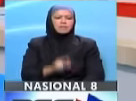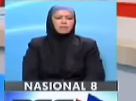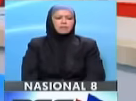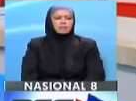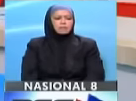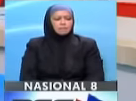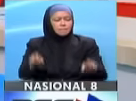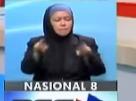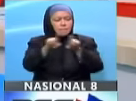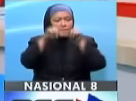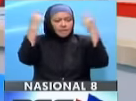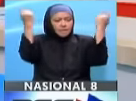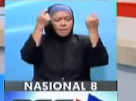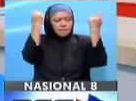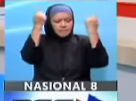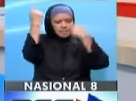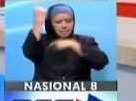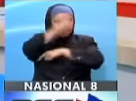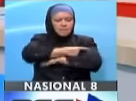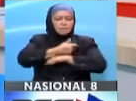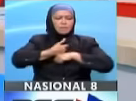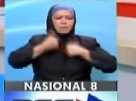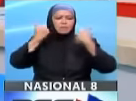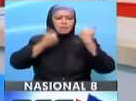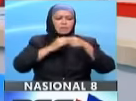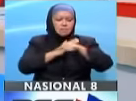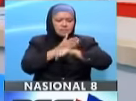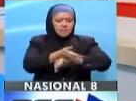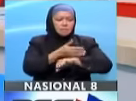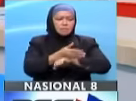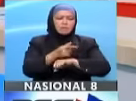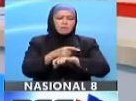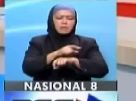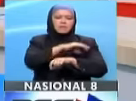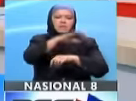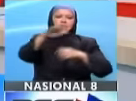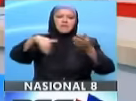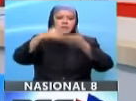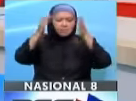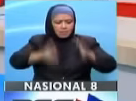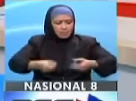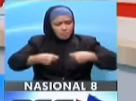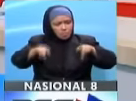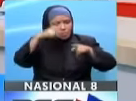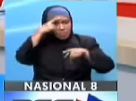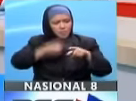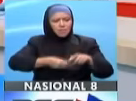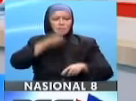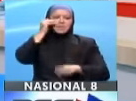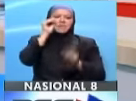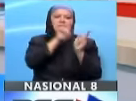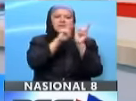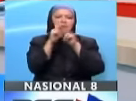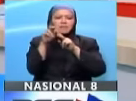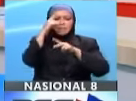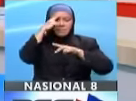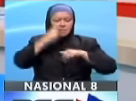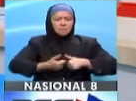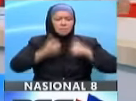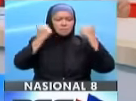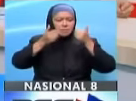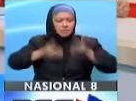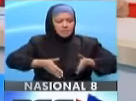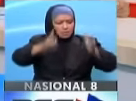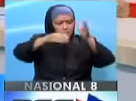Sempena sambutan Aidil Adha esok, warga kota mengambil peluang untuk pulang ke kampung halaman masing-masing bagi meraikannya. Dan jalan-jalan keluar